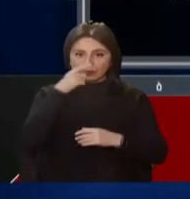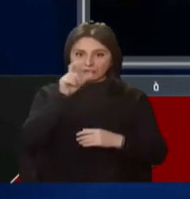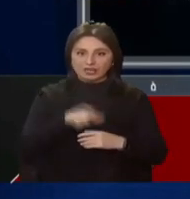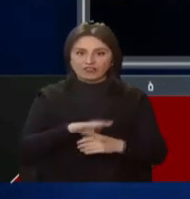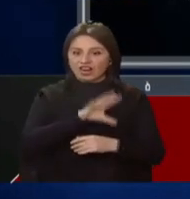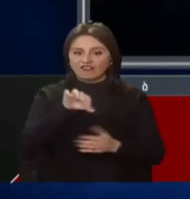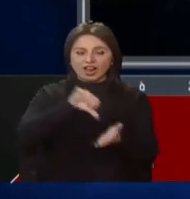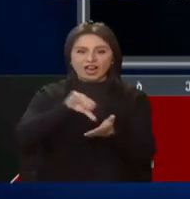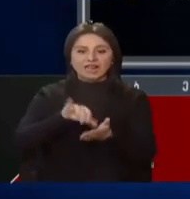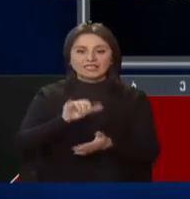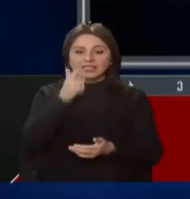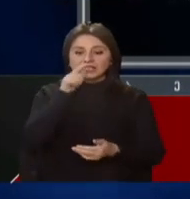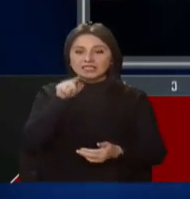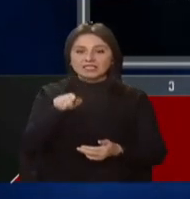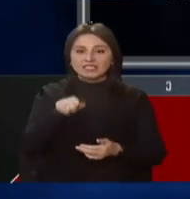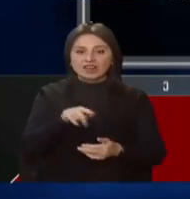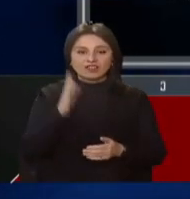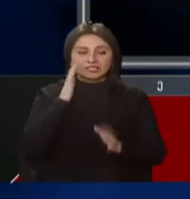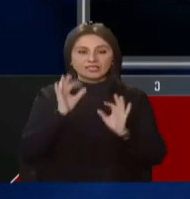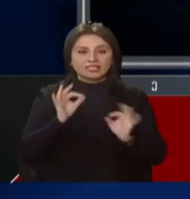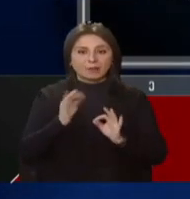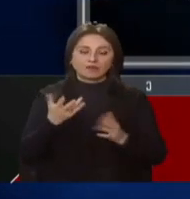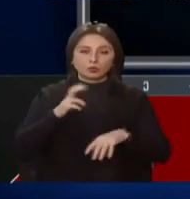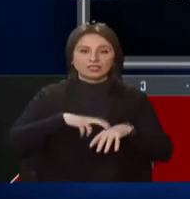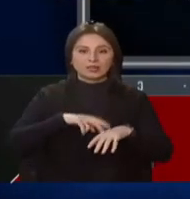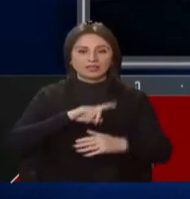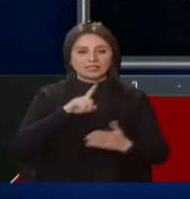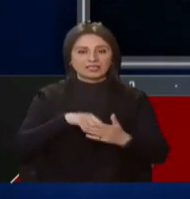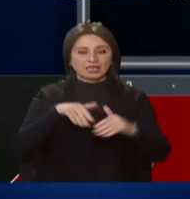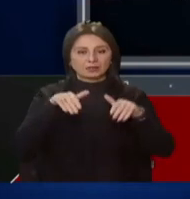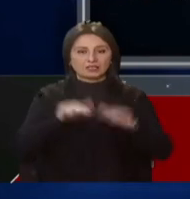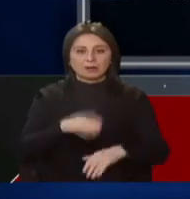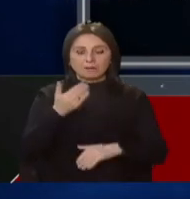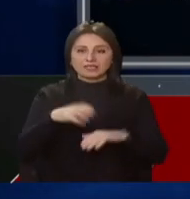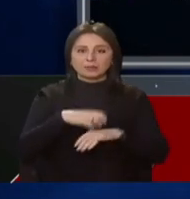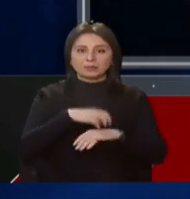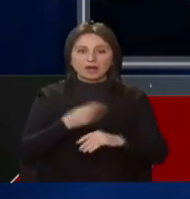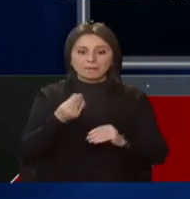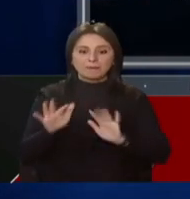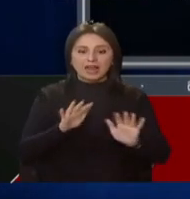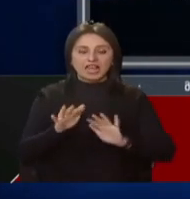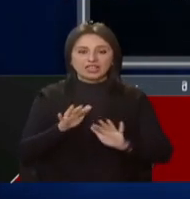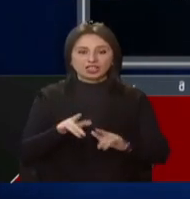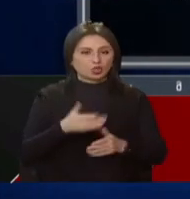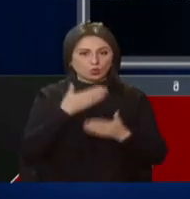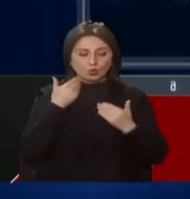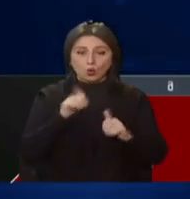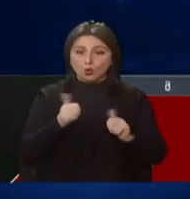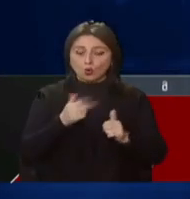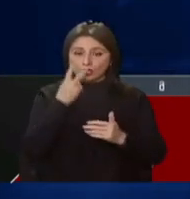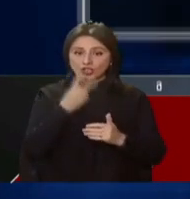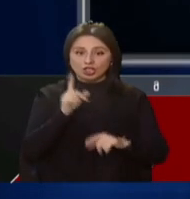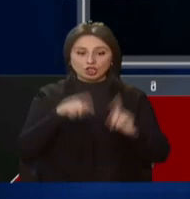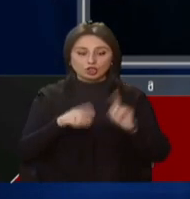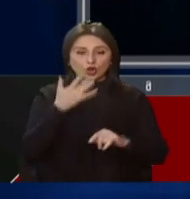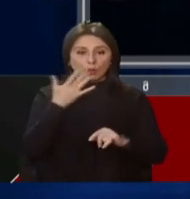რომელიც ყველგან არის, სადაც მიხელ სააკაშვილის სამართლებრივი თუ სამედიცინო საკითხები წყდება. მას პარტიაში მენეჯერული პოზიცია არ აქვს და როგორც ჩანს,